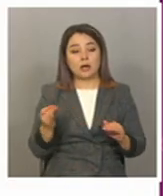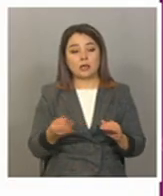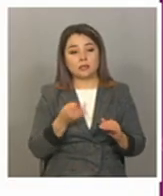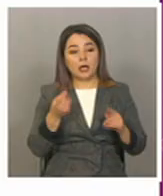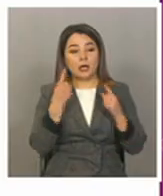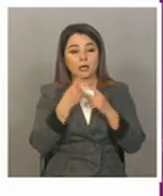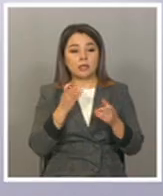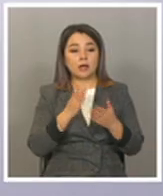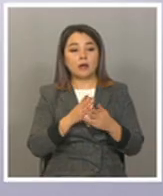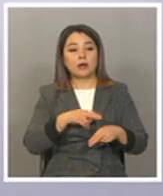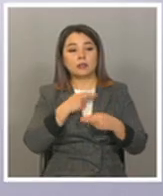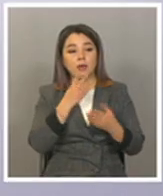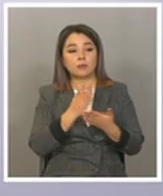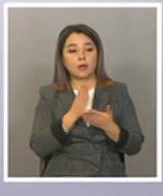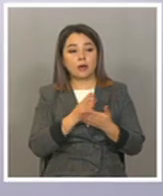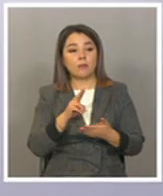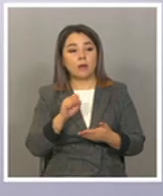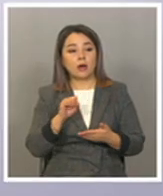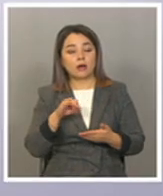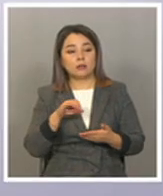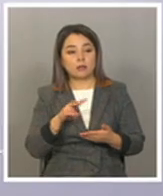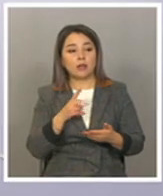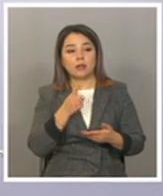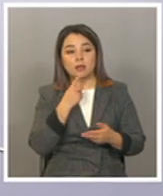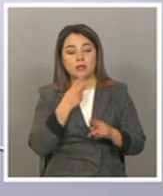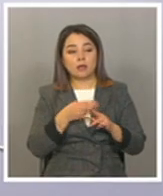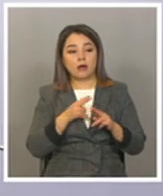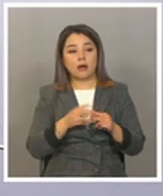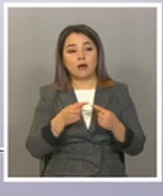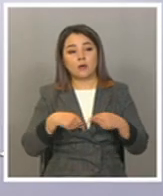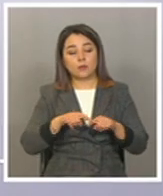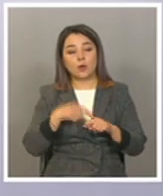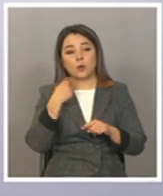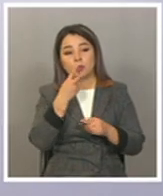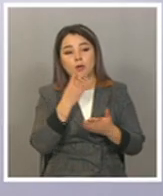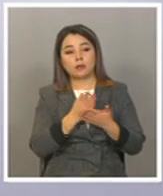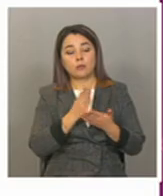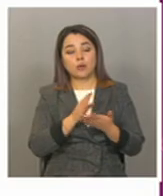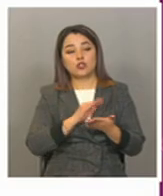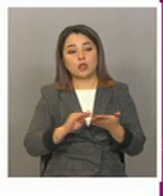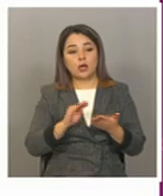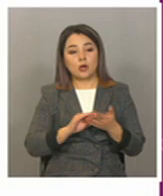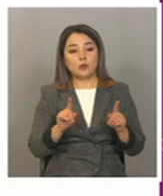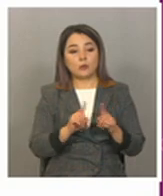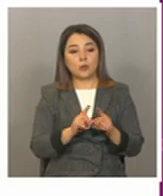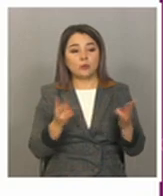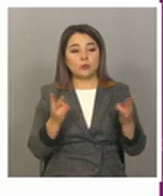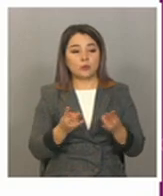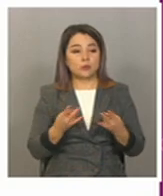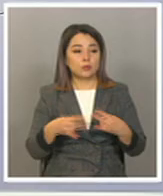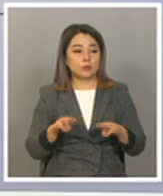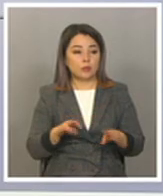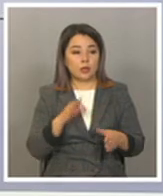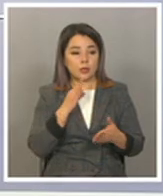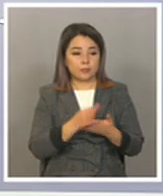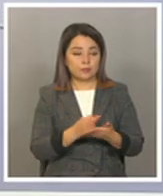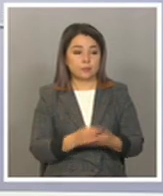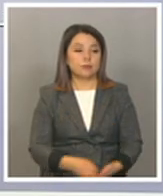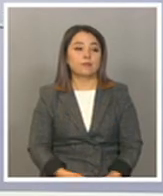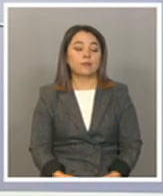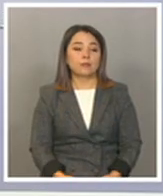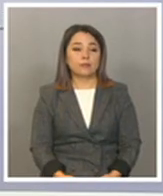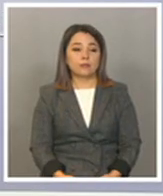мәліметке қараңыздар. Python тілінде айнымалының түрін жазудың қажеті жоқ.